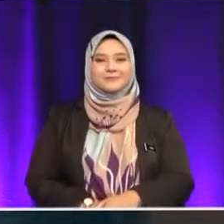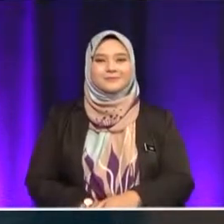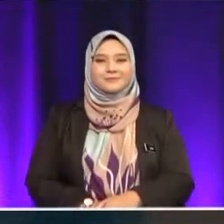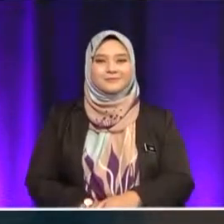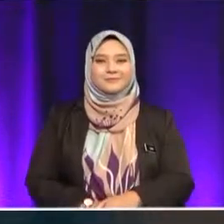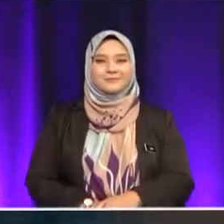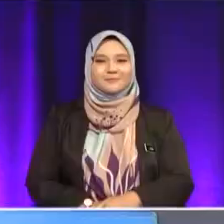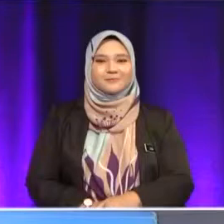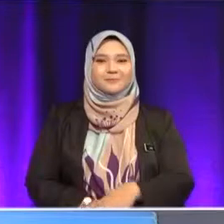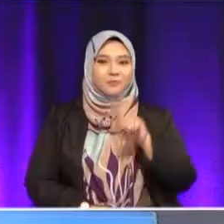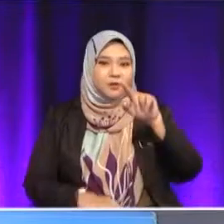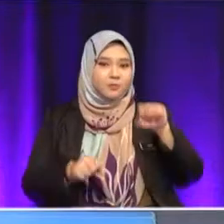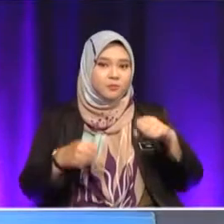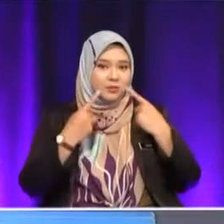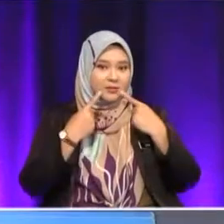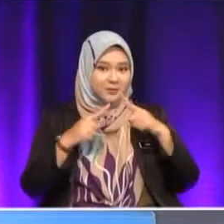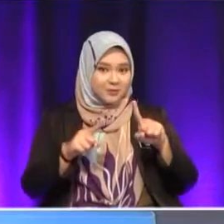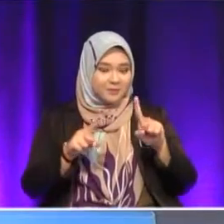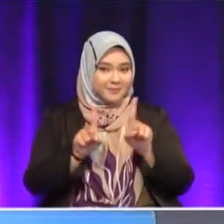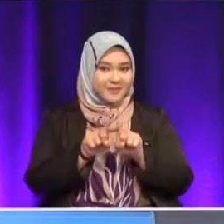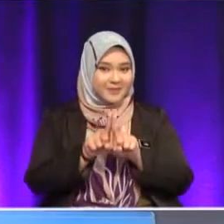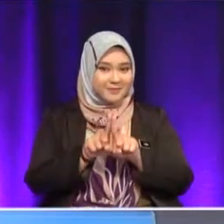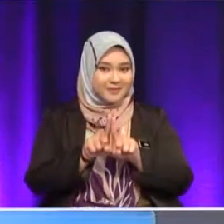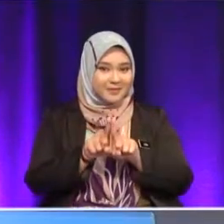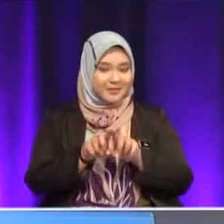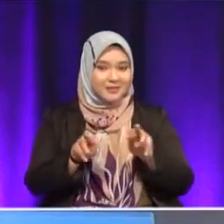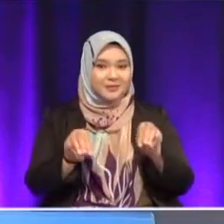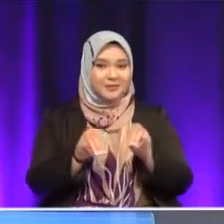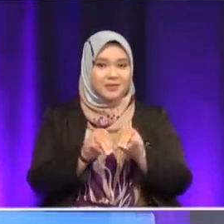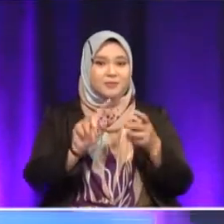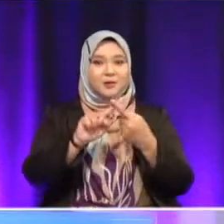jadi hasil daripada justifikasi